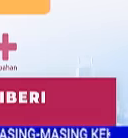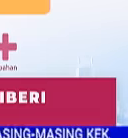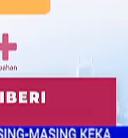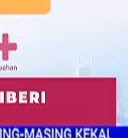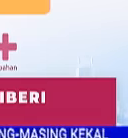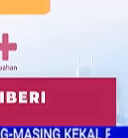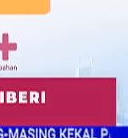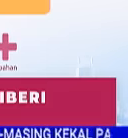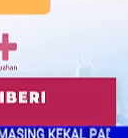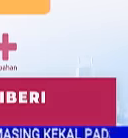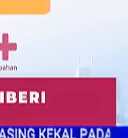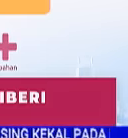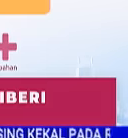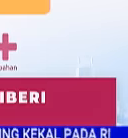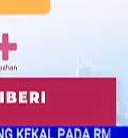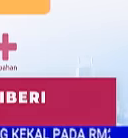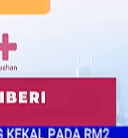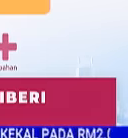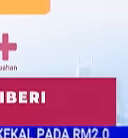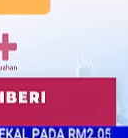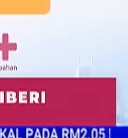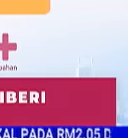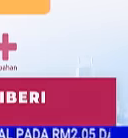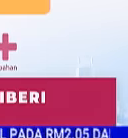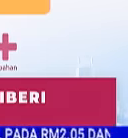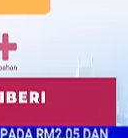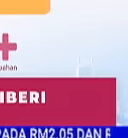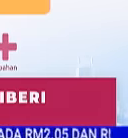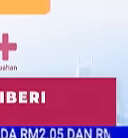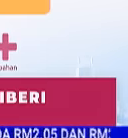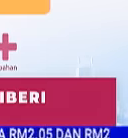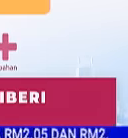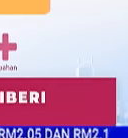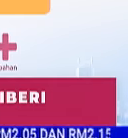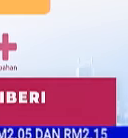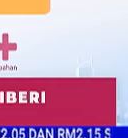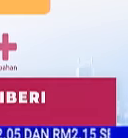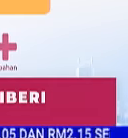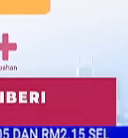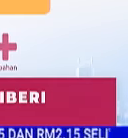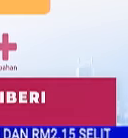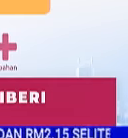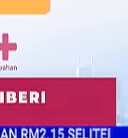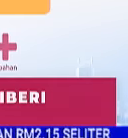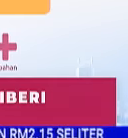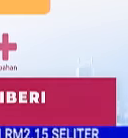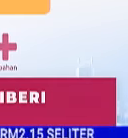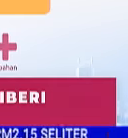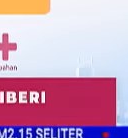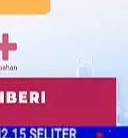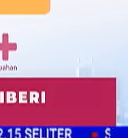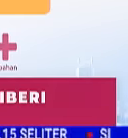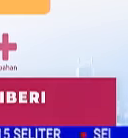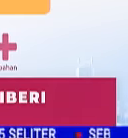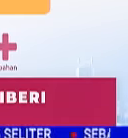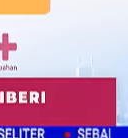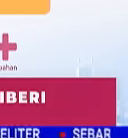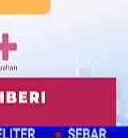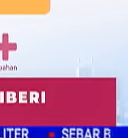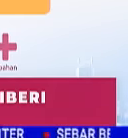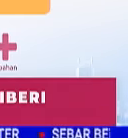sehingga 31 Disember 2021 bagi pengurangan sewa sekurang-kurangnya